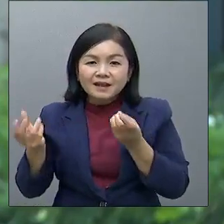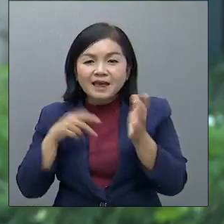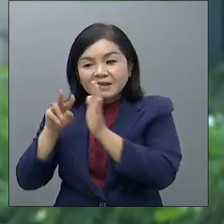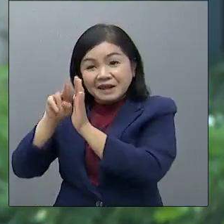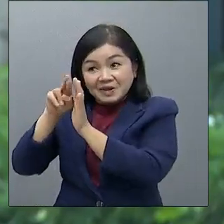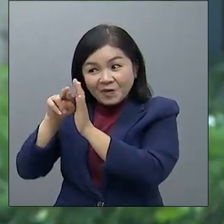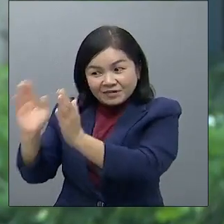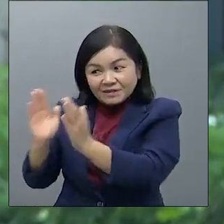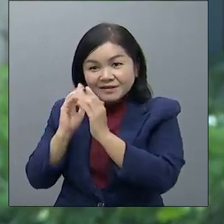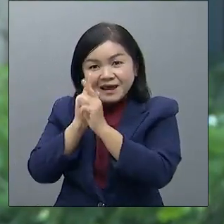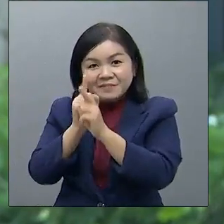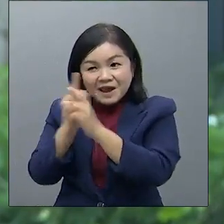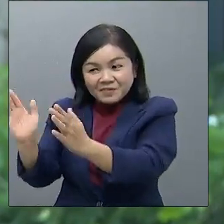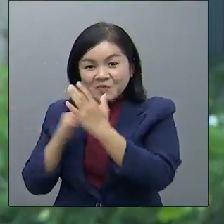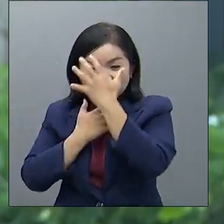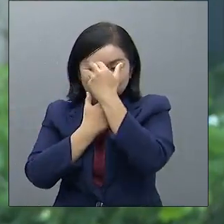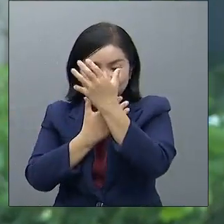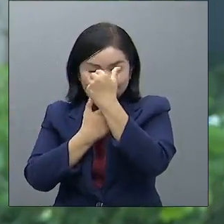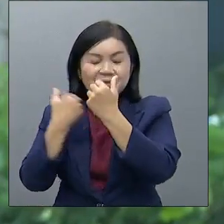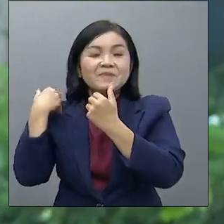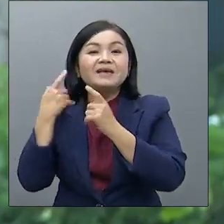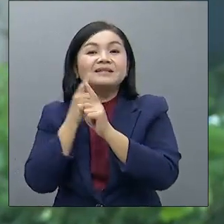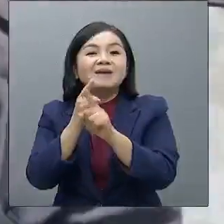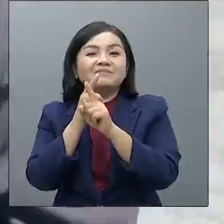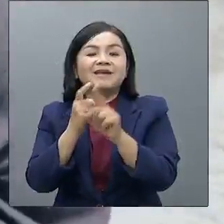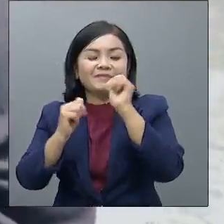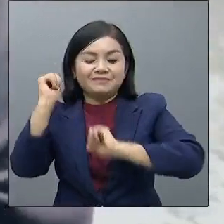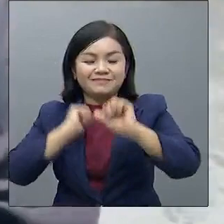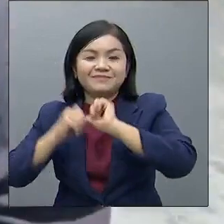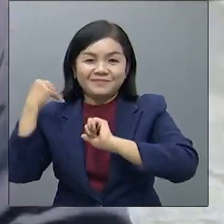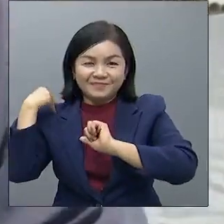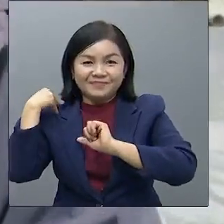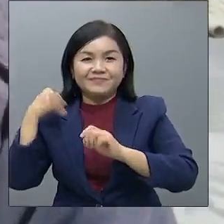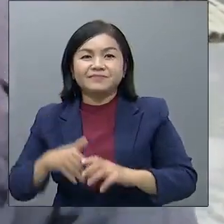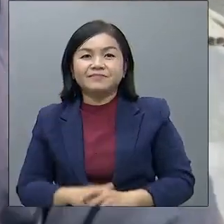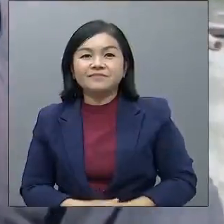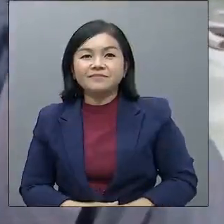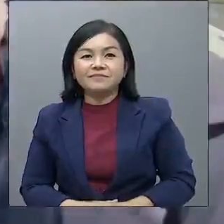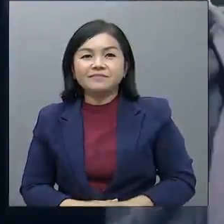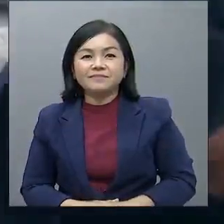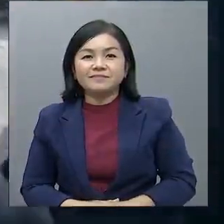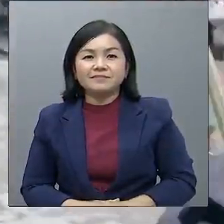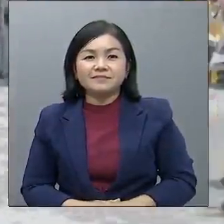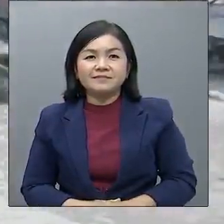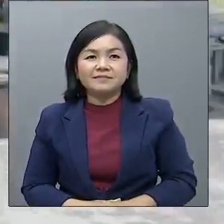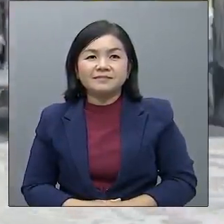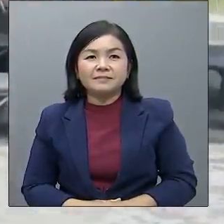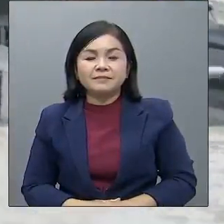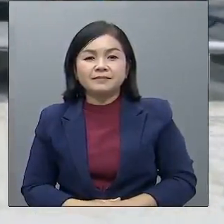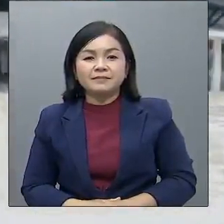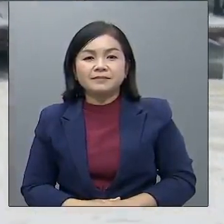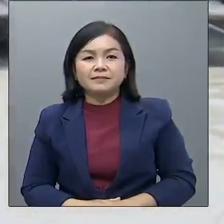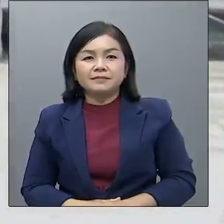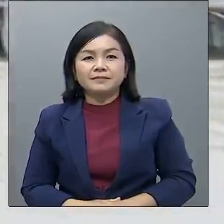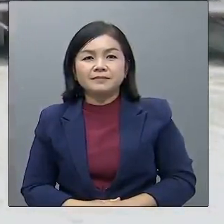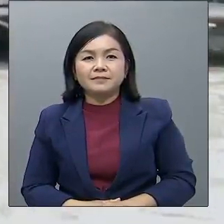ด้วยคนก็ค่อนข้างที่จะเล่นเยอะด้วยครับ เข้าถึงอารมณ์ใช่มั้ยโปรดการ์ด อารมณ์ตัวเรียกกูลืมเสียแล้ว ทำไ